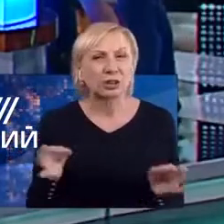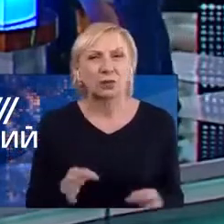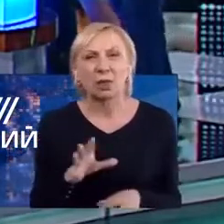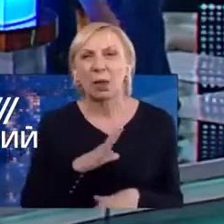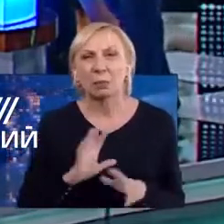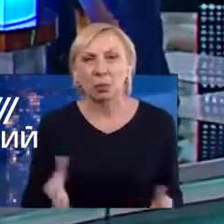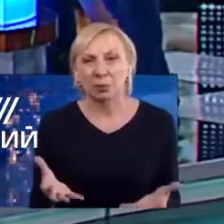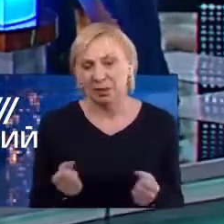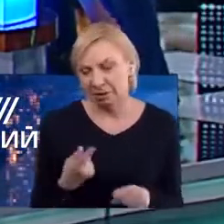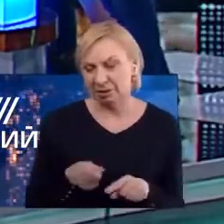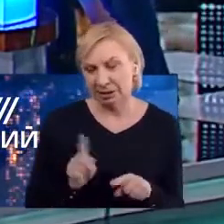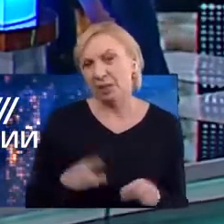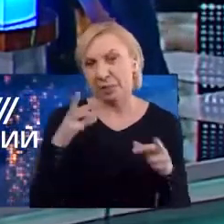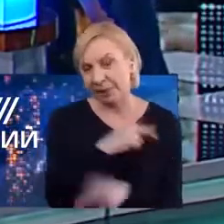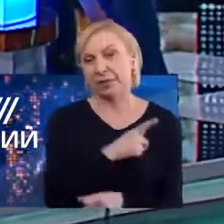неправильно.